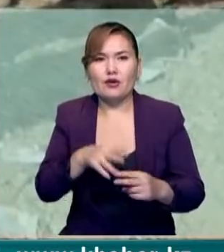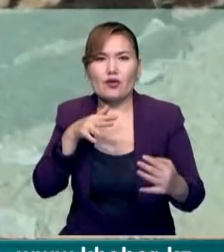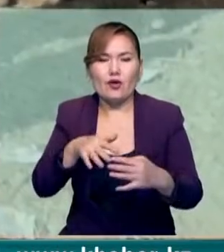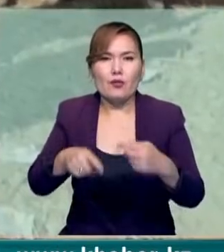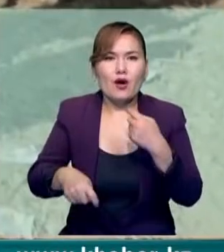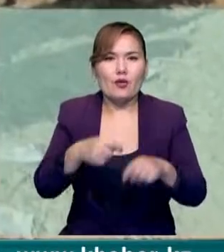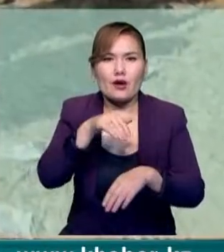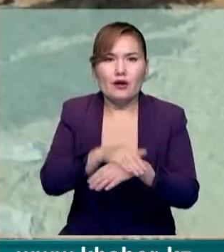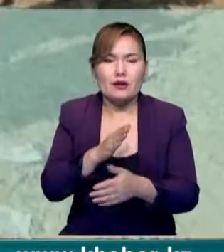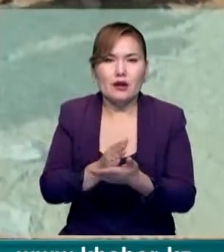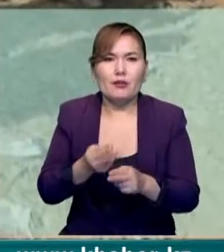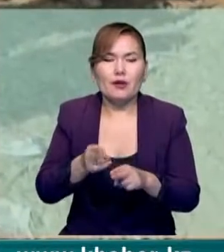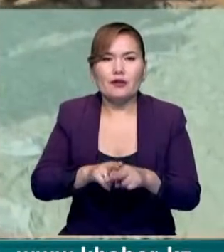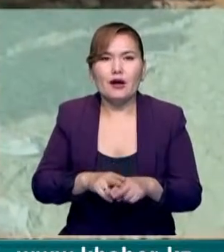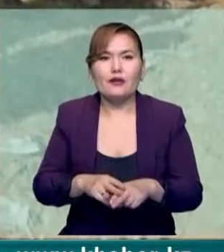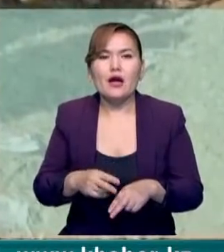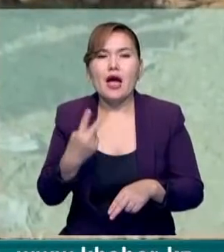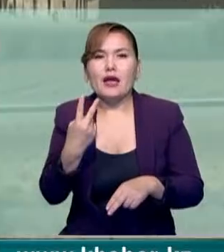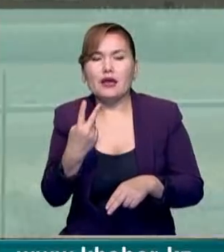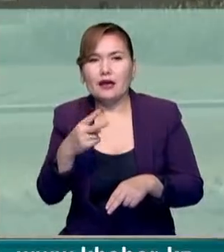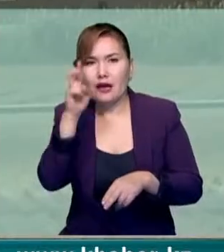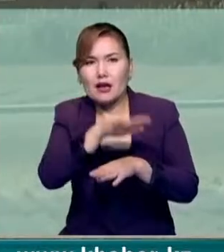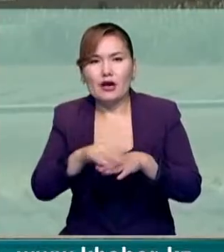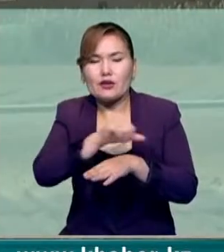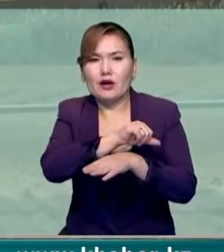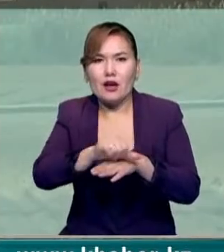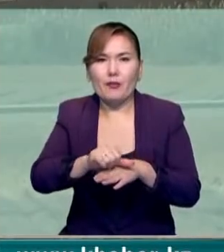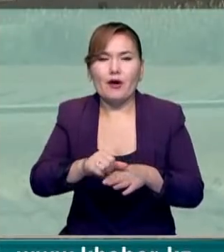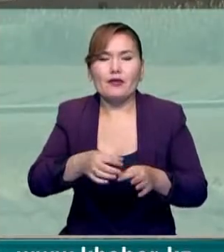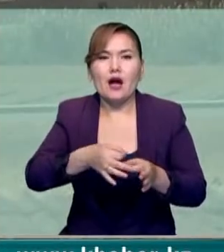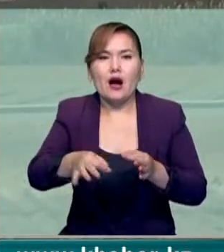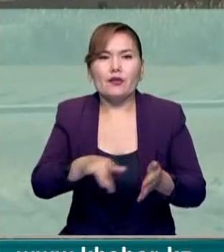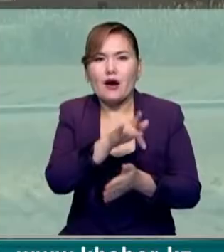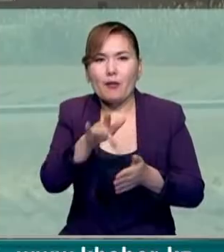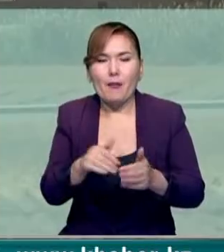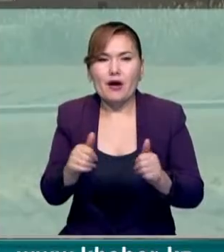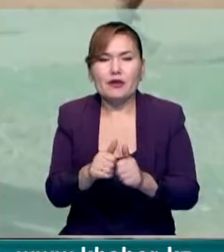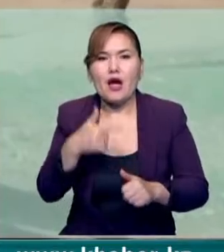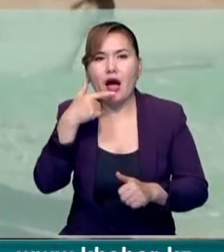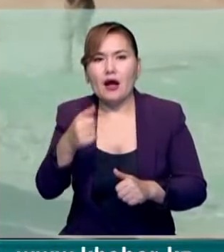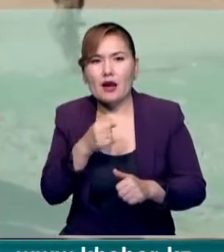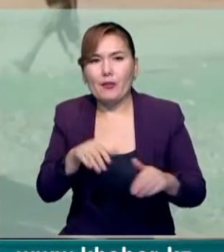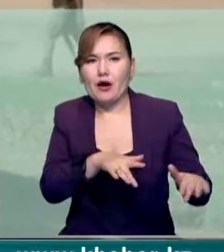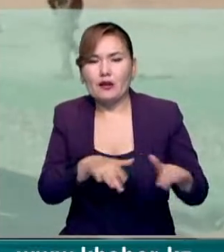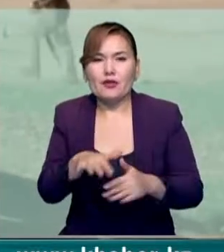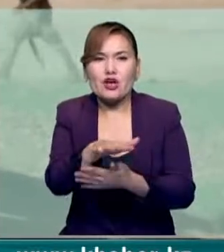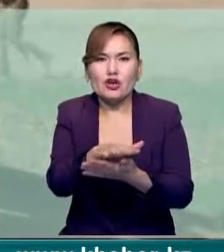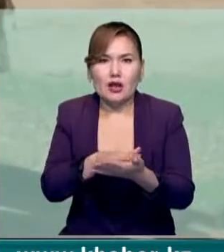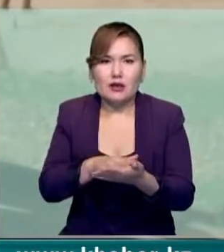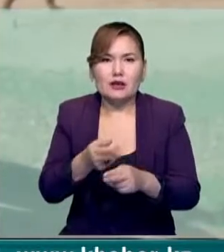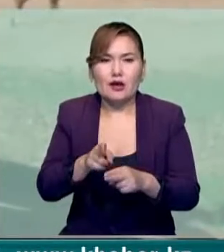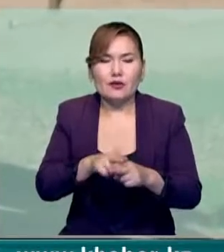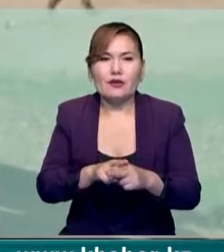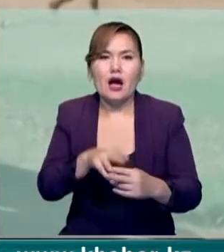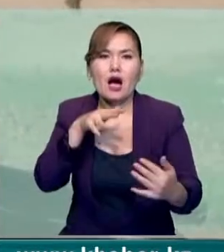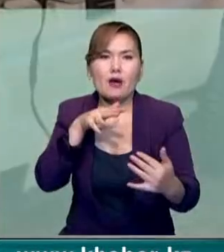мәлімдеді. Айтуларынша, екі ел шекарасында орналасқан Рас әл-Айн және Хасеке қаласының маңында әскери іс-қимылдар жалғасып жатыр.